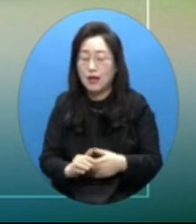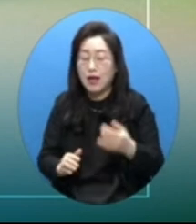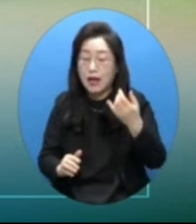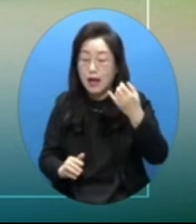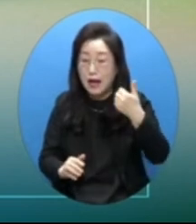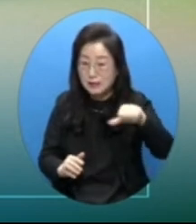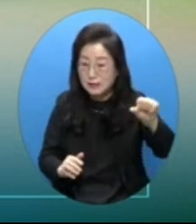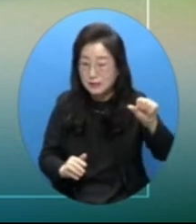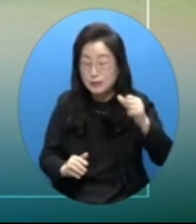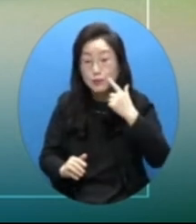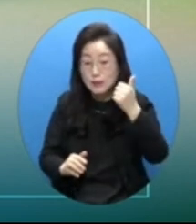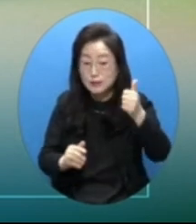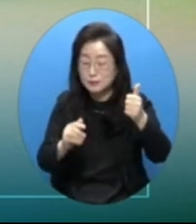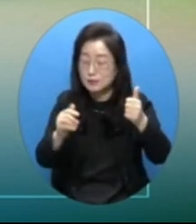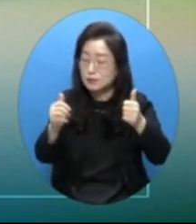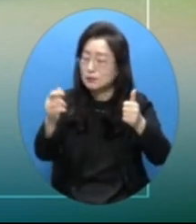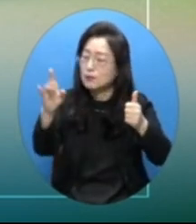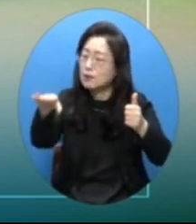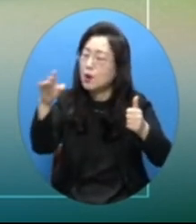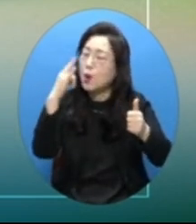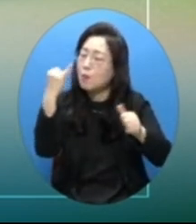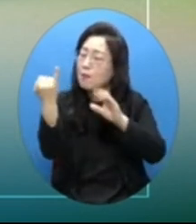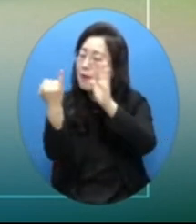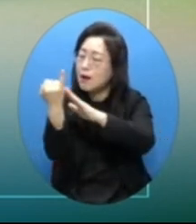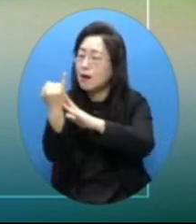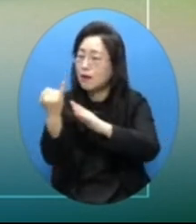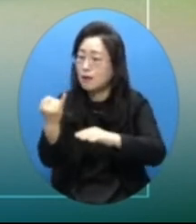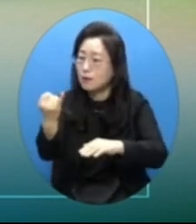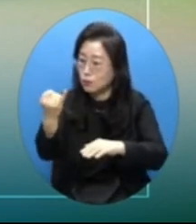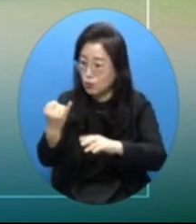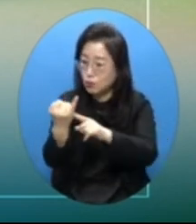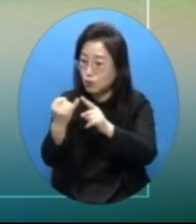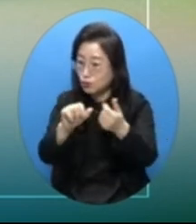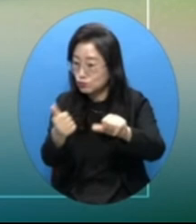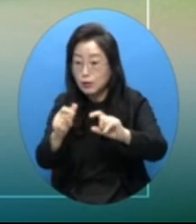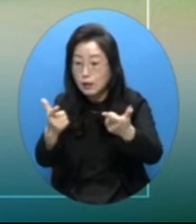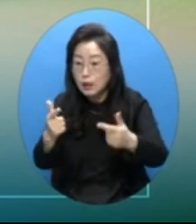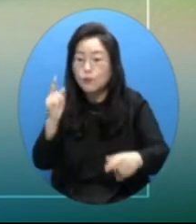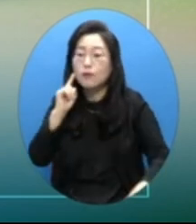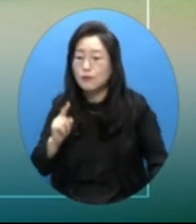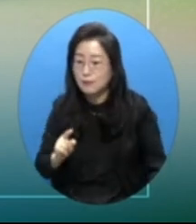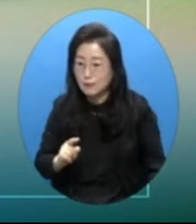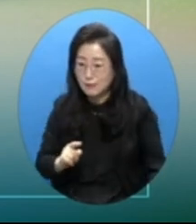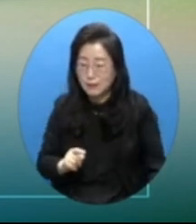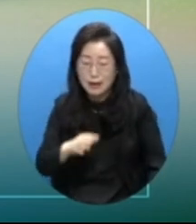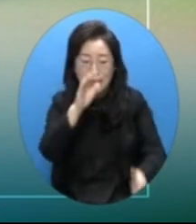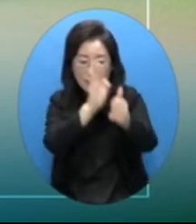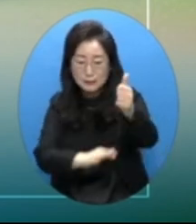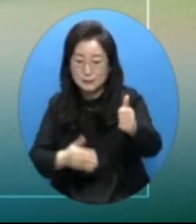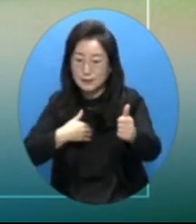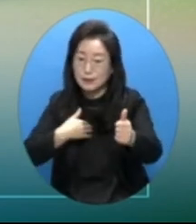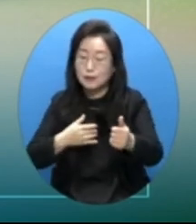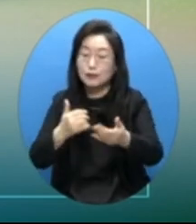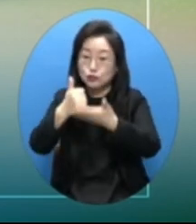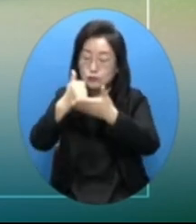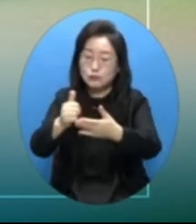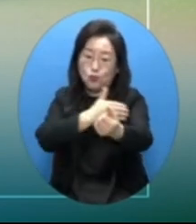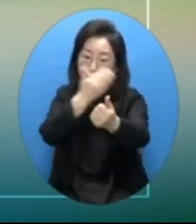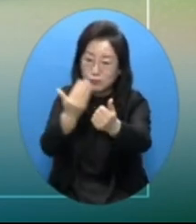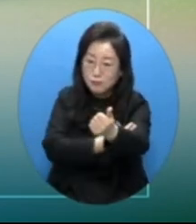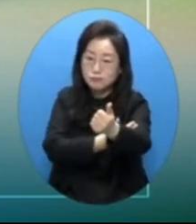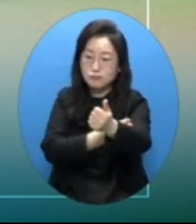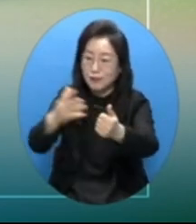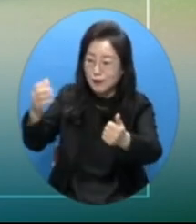물었습니다 목사님이 어머니 도대체 어떻게 죽지 않으시겠다는 거예요 애야 나는 주님과 그분의 권능 안에서